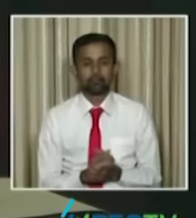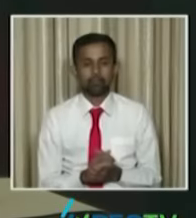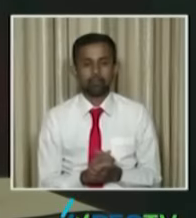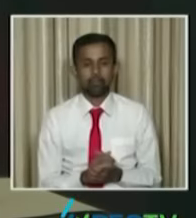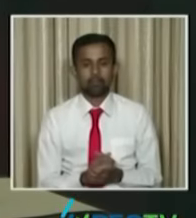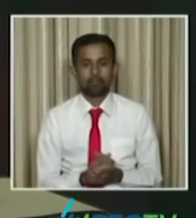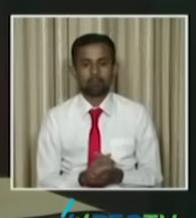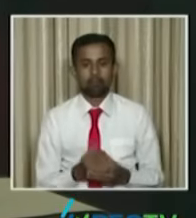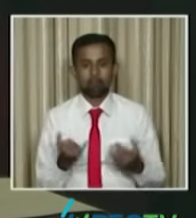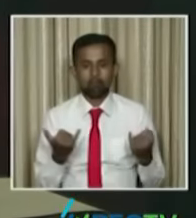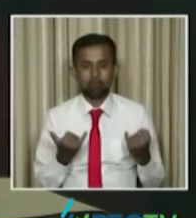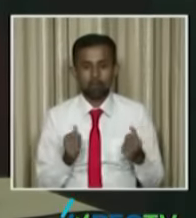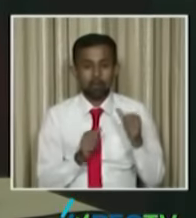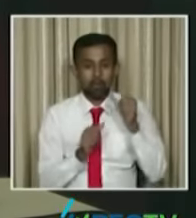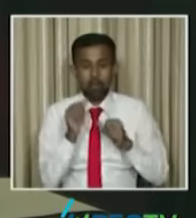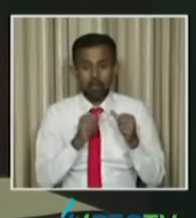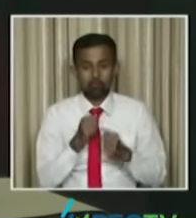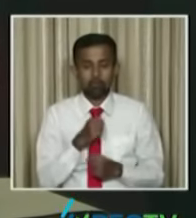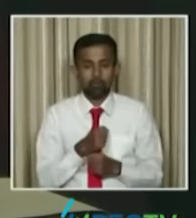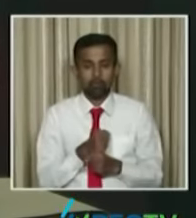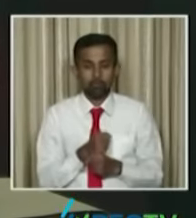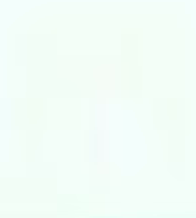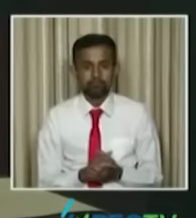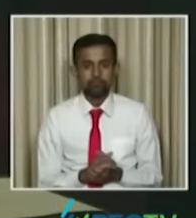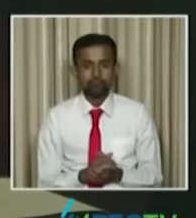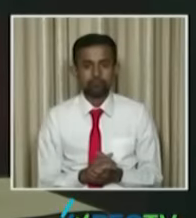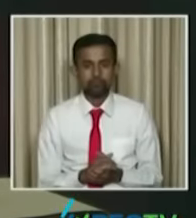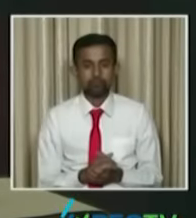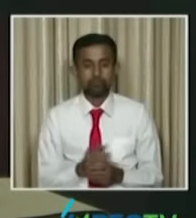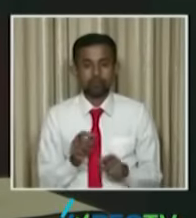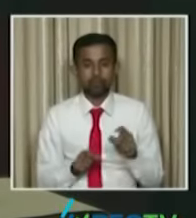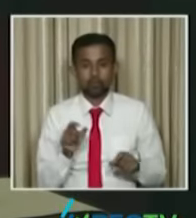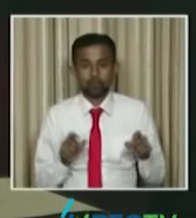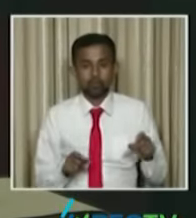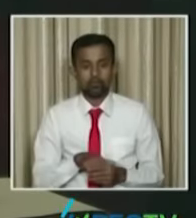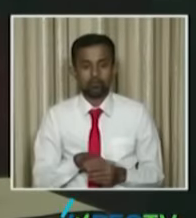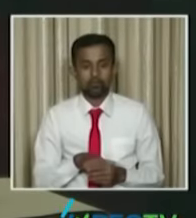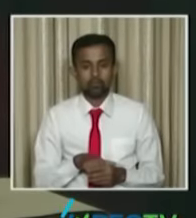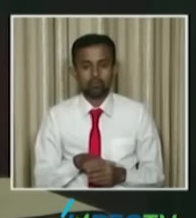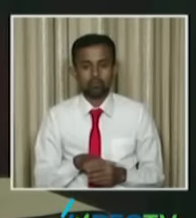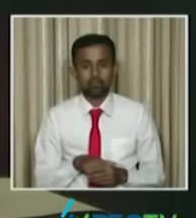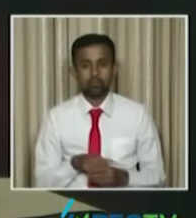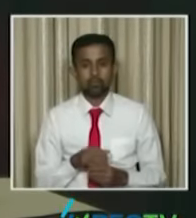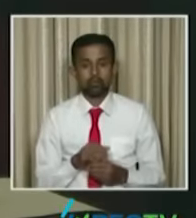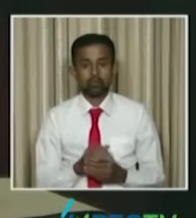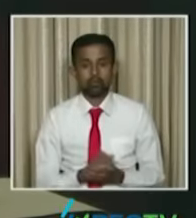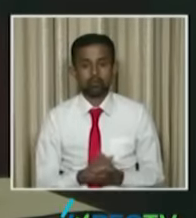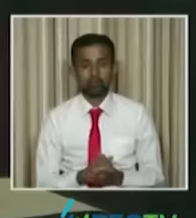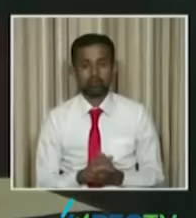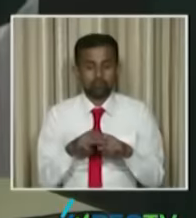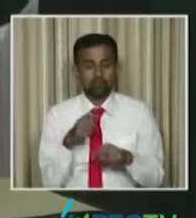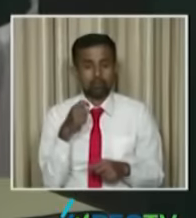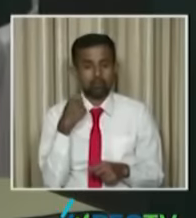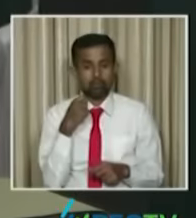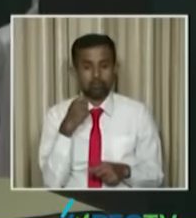බෑ. බාල ඖෂධ ඇතුළු රාජ්‍ය පාලනයේ දුර්වලතා හේතුවෙන් ජනතාව ජීවිතක්ෂයටපත් වුණා. ආරක්ක සම්පදා ගැන කතා කරන්න